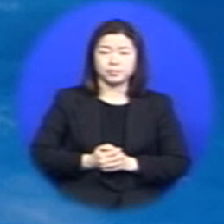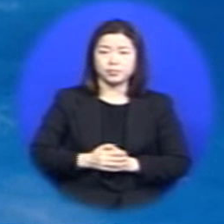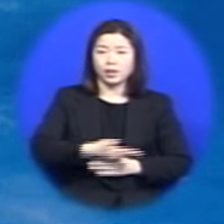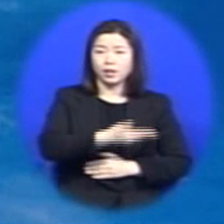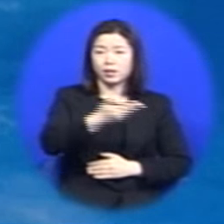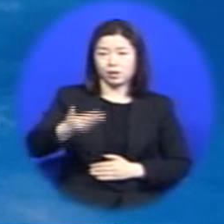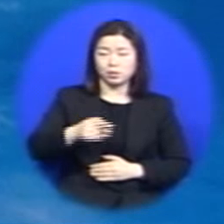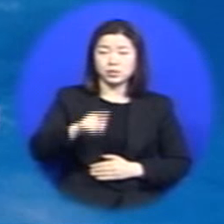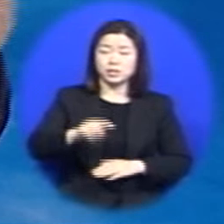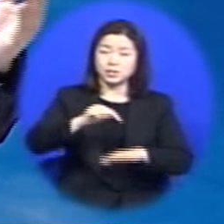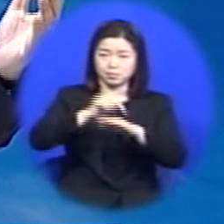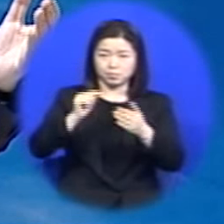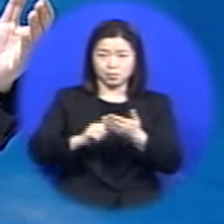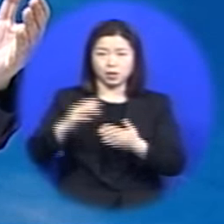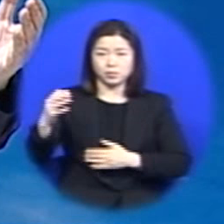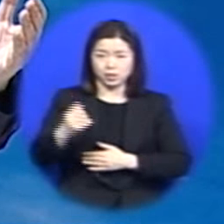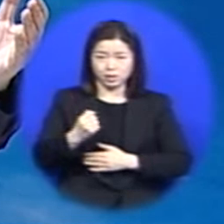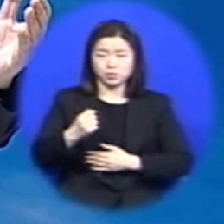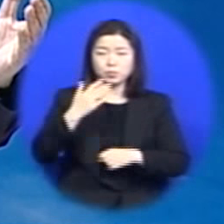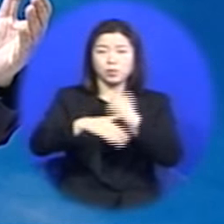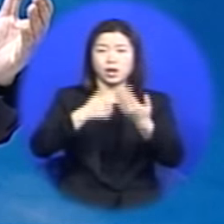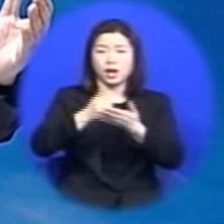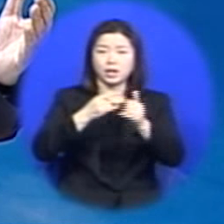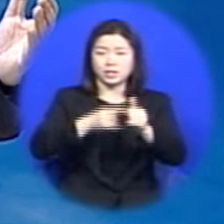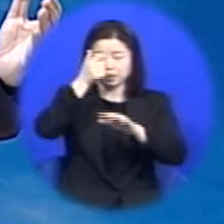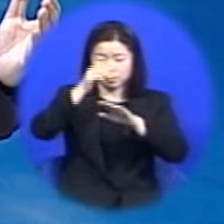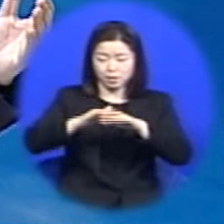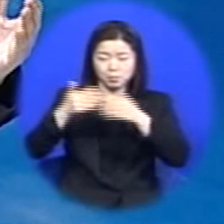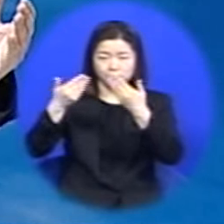여러분 이 마음으로 하나님께 예배하라는 겁니다.